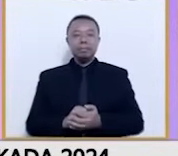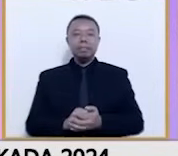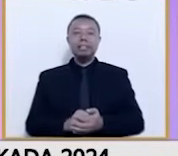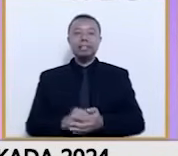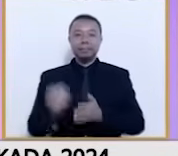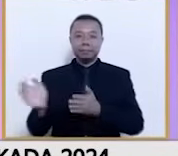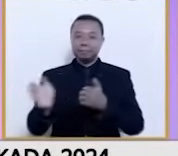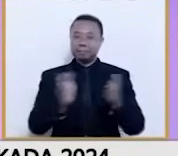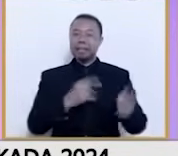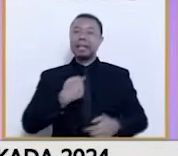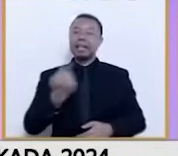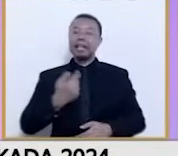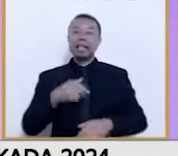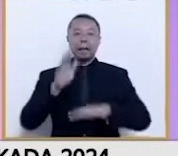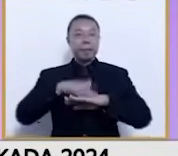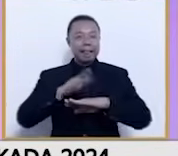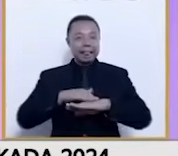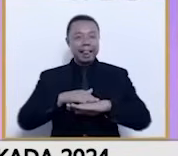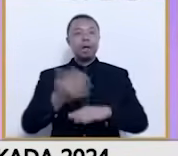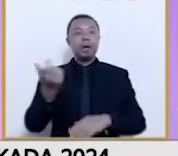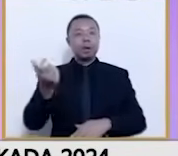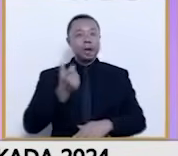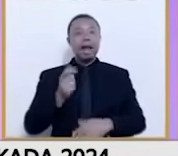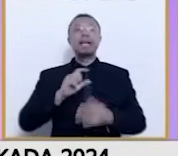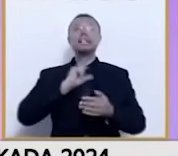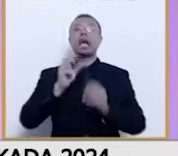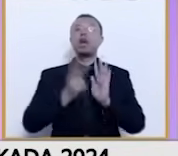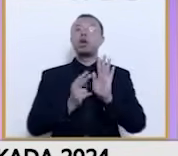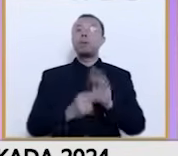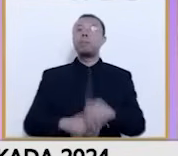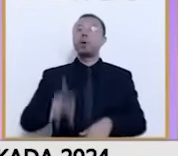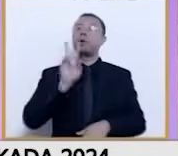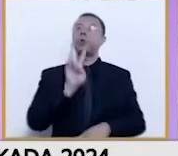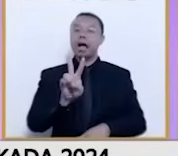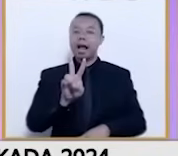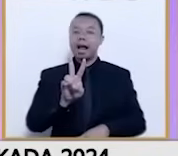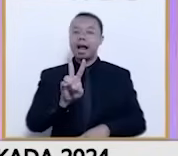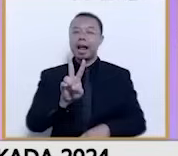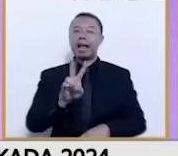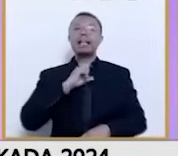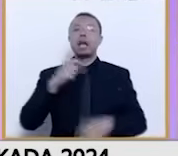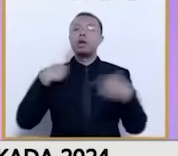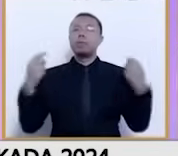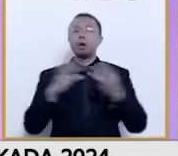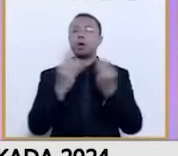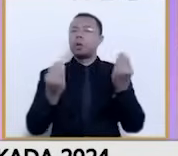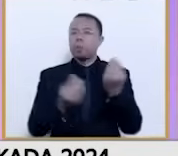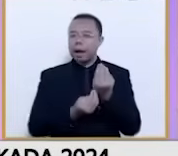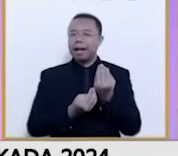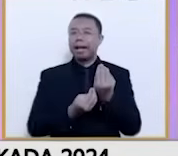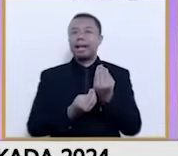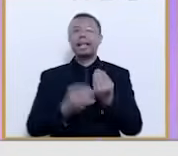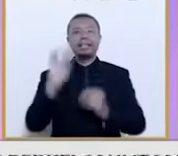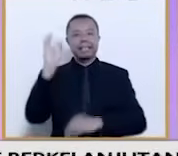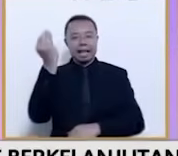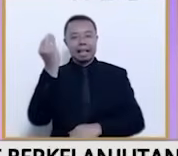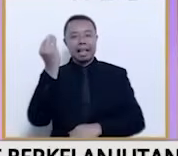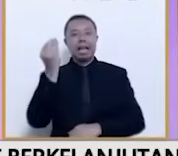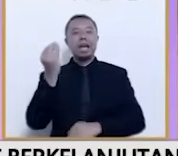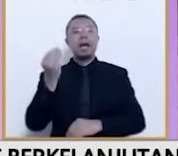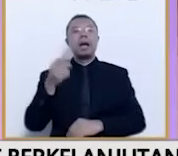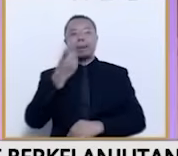Dan selanjutnya, kita panggil pasangan nomor urut 2, calon gubernur dan calon wakil gubernur DKI